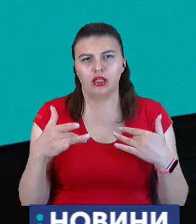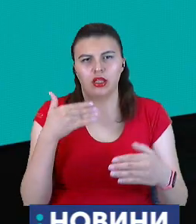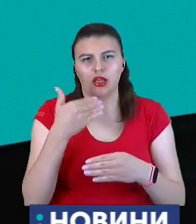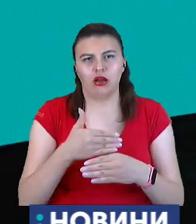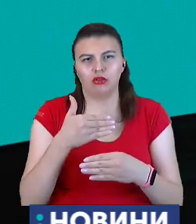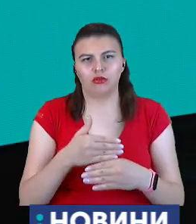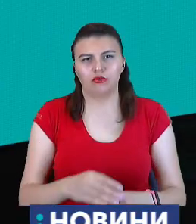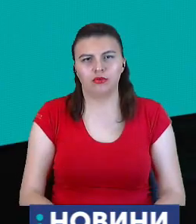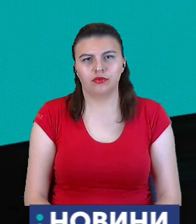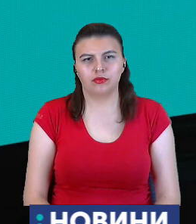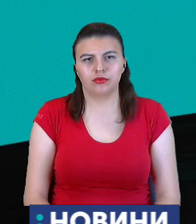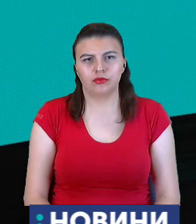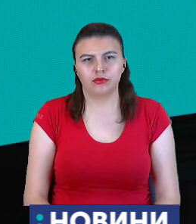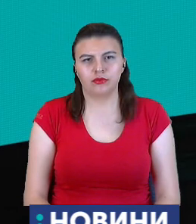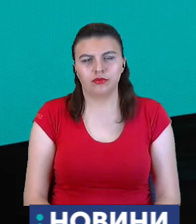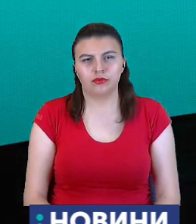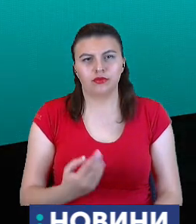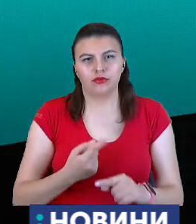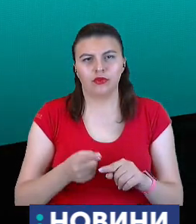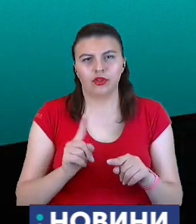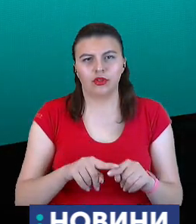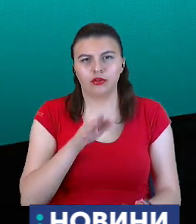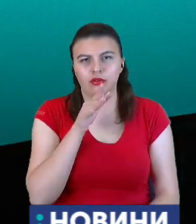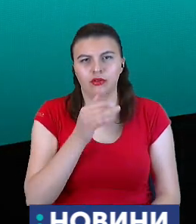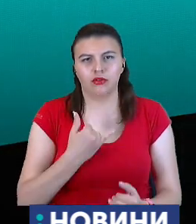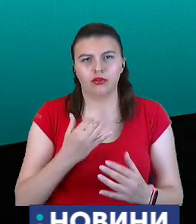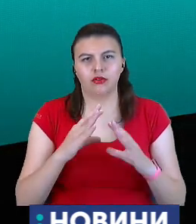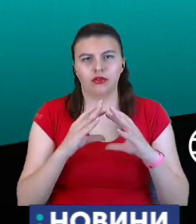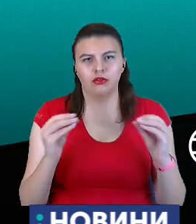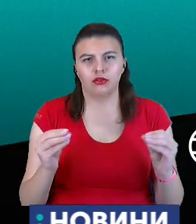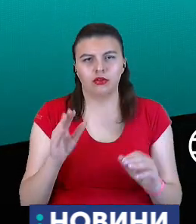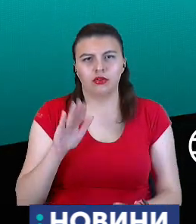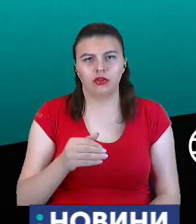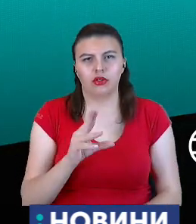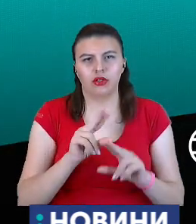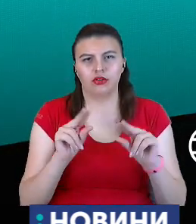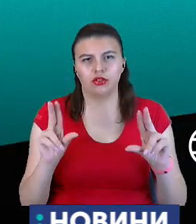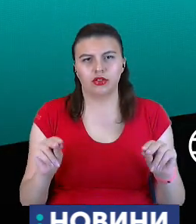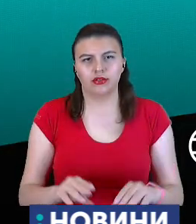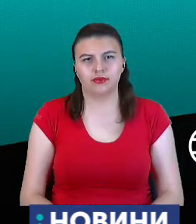А на цю годину у мене все. Нехай щастить!